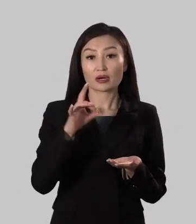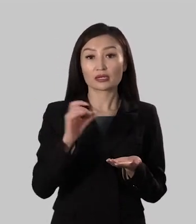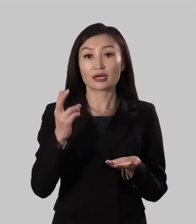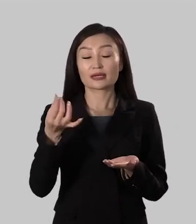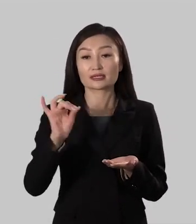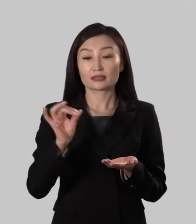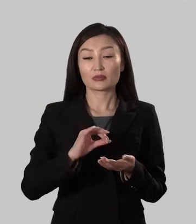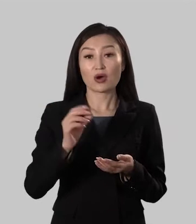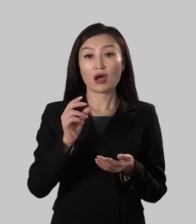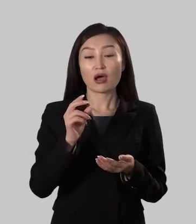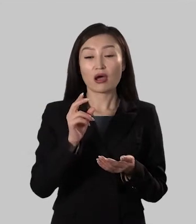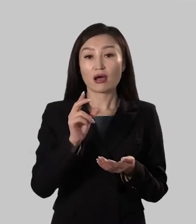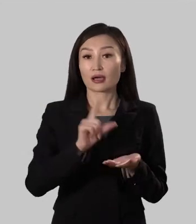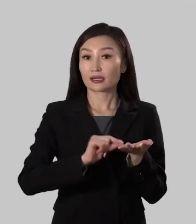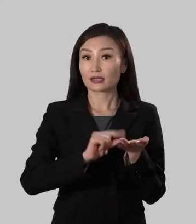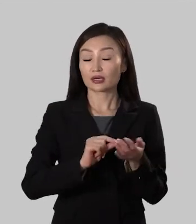календарю.